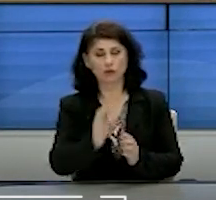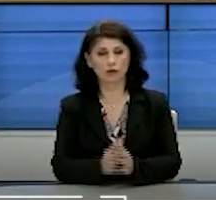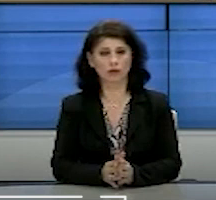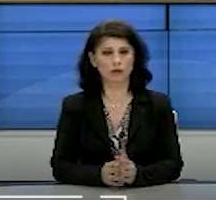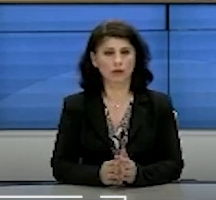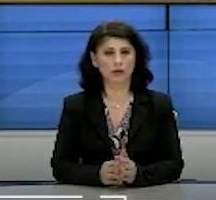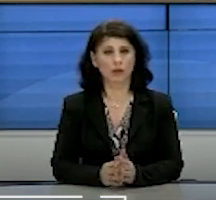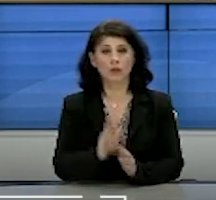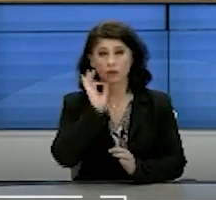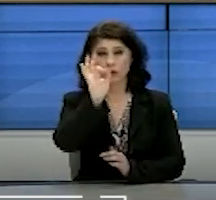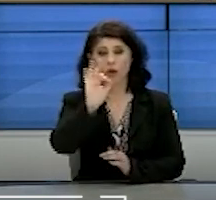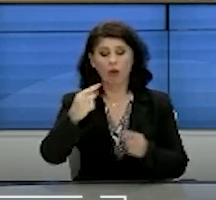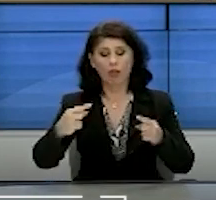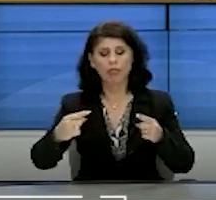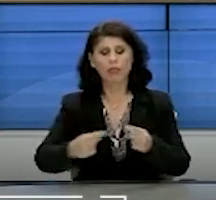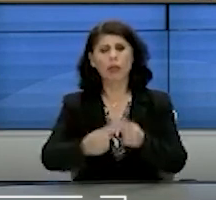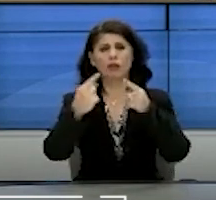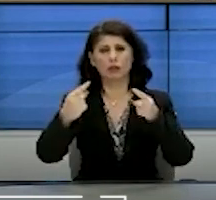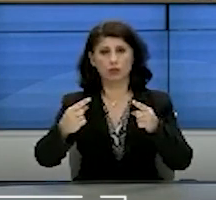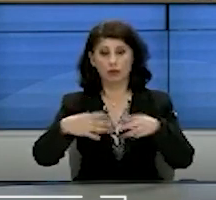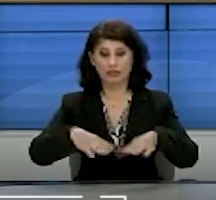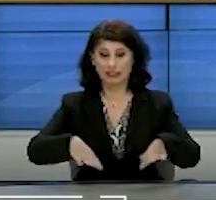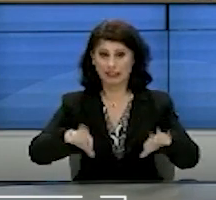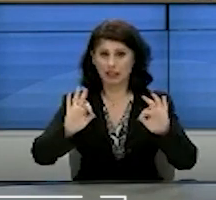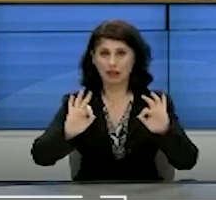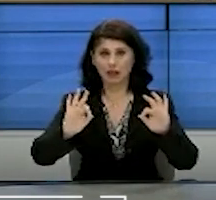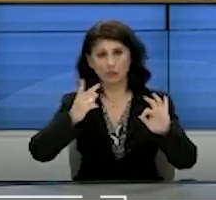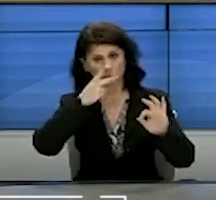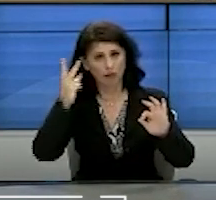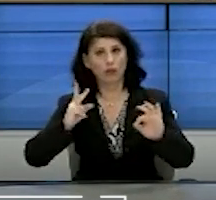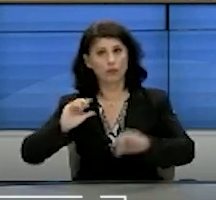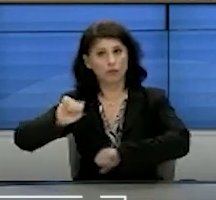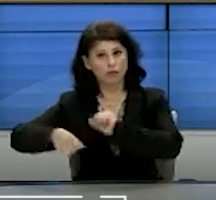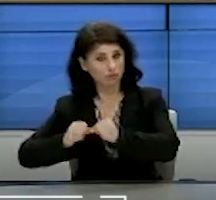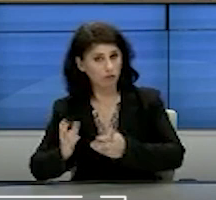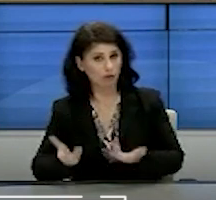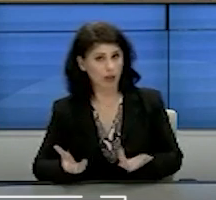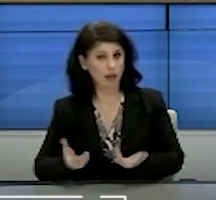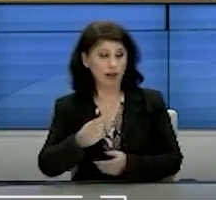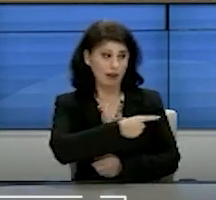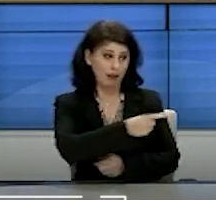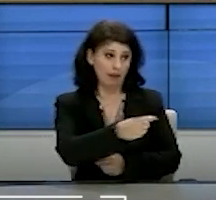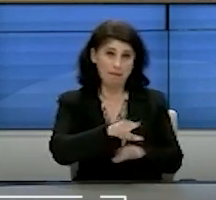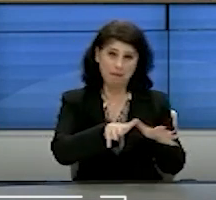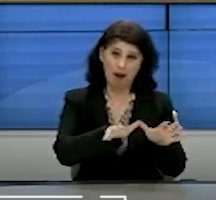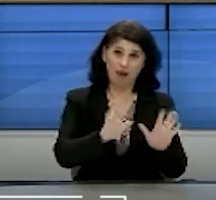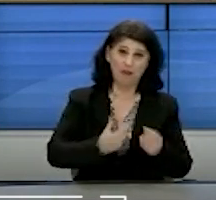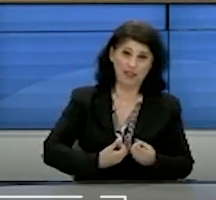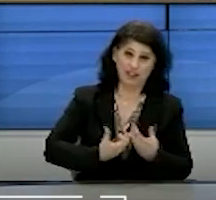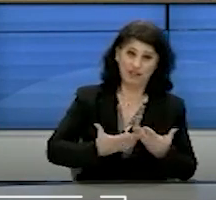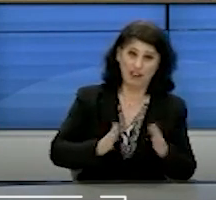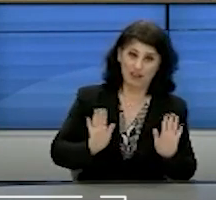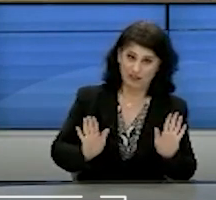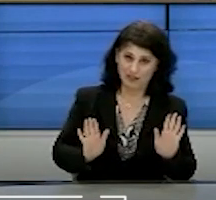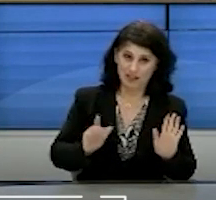στόχο ο οποίος δεν συγκρούεται επί της αρχής με το δικαίωμα στον αγώνα. Εσείς προφανώς δεν εκφράζεστε